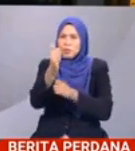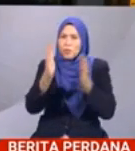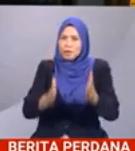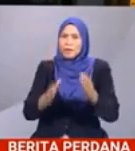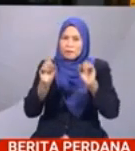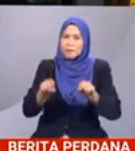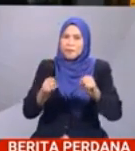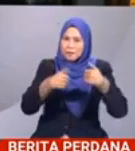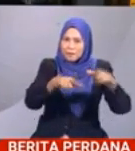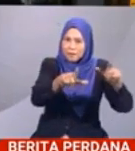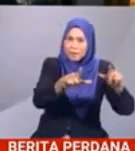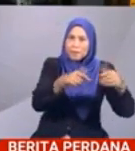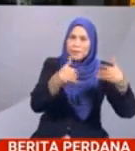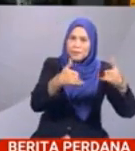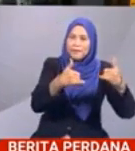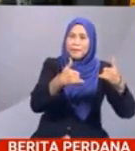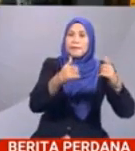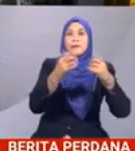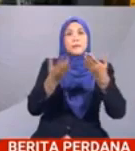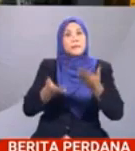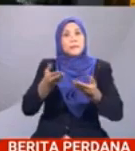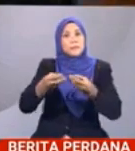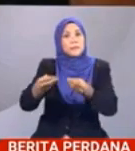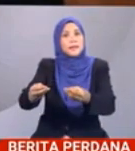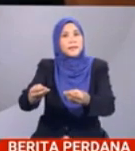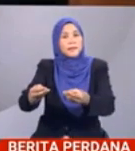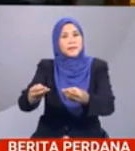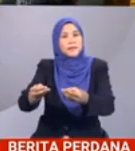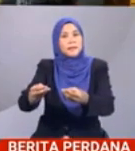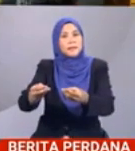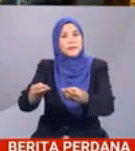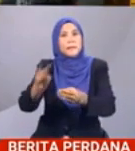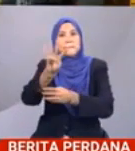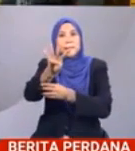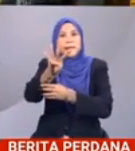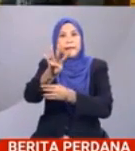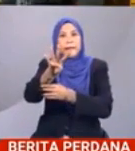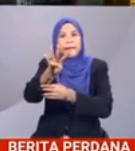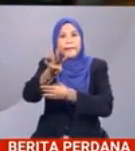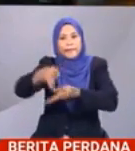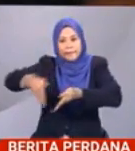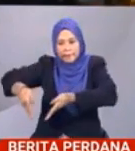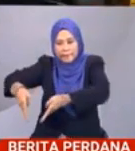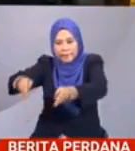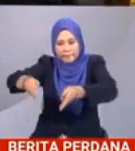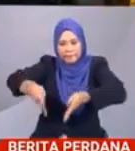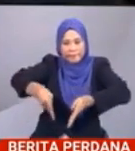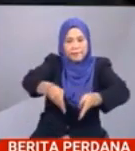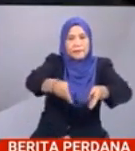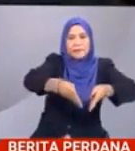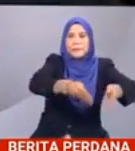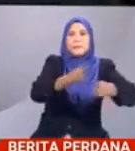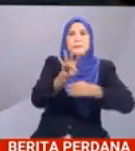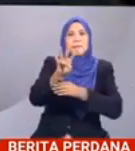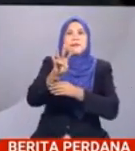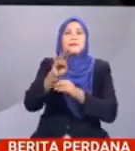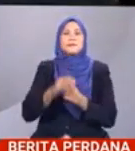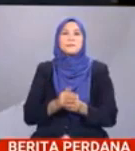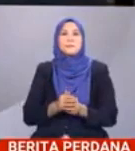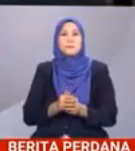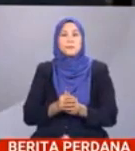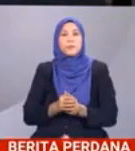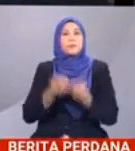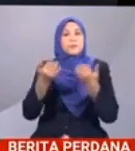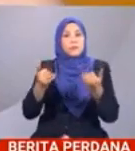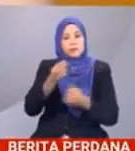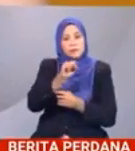main. Okay, kita akan bagi, mungkin kita akan bagi dia 4 lane, 3-2, 3-2. SOP lain